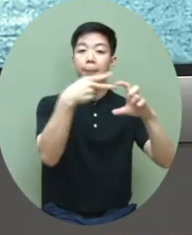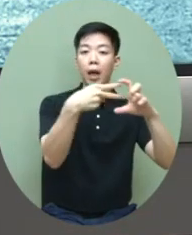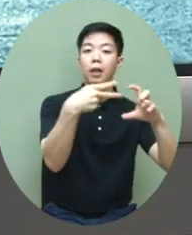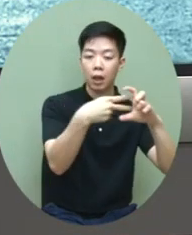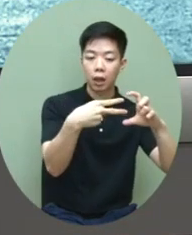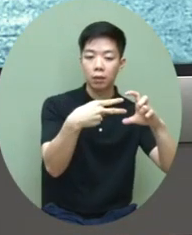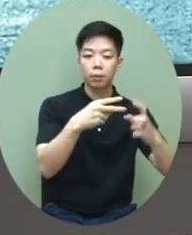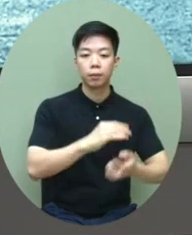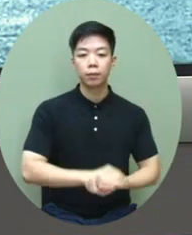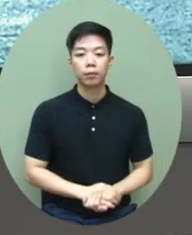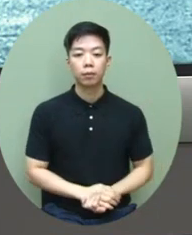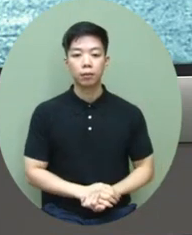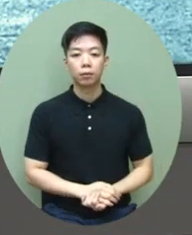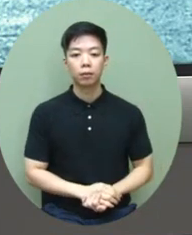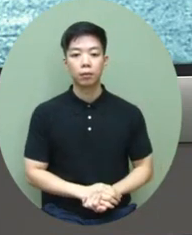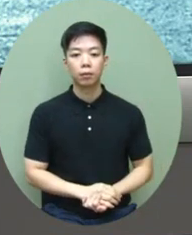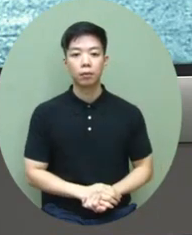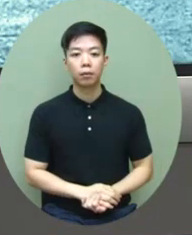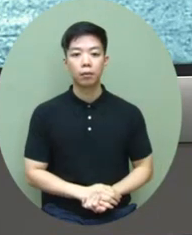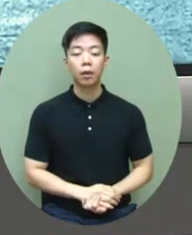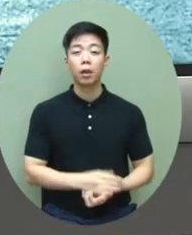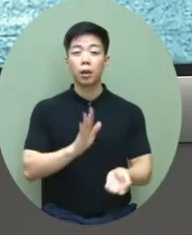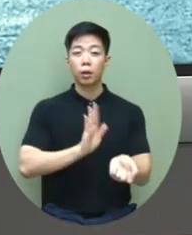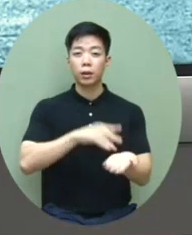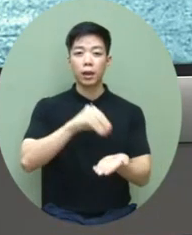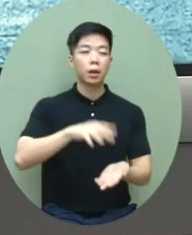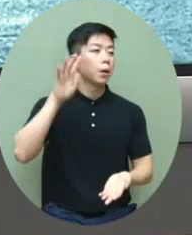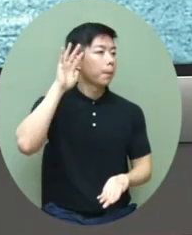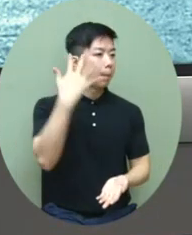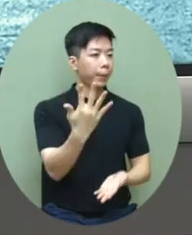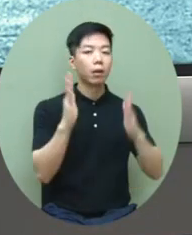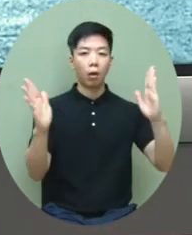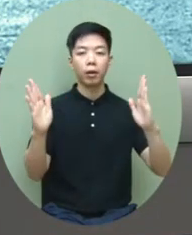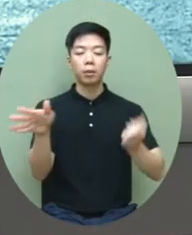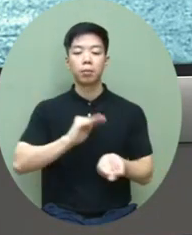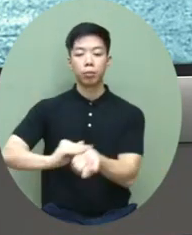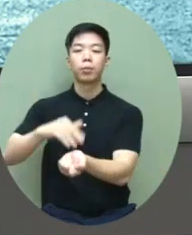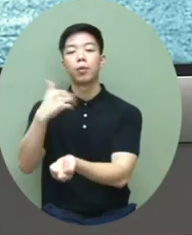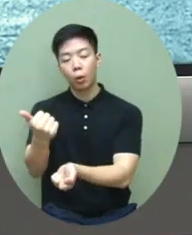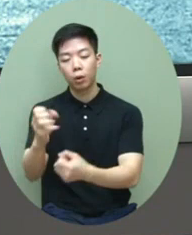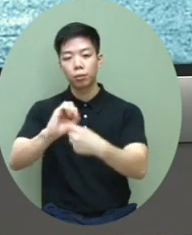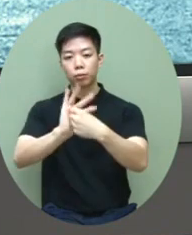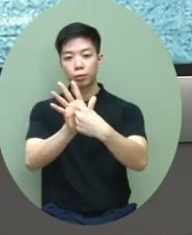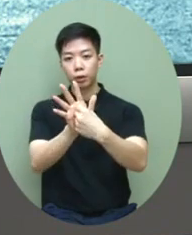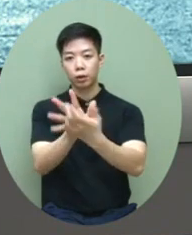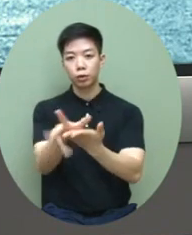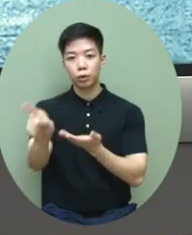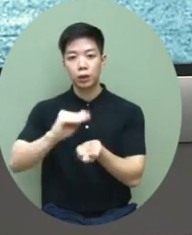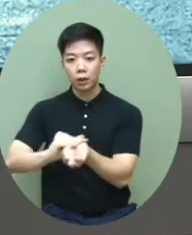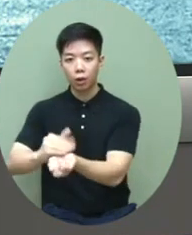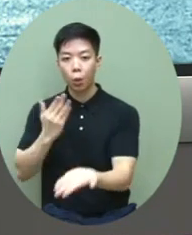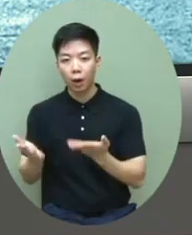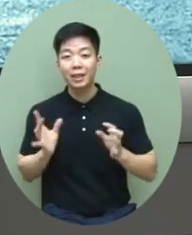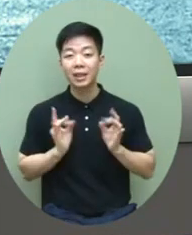望佢早啲，即係頭5日之內咧就去睇醫生。點解咧？尤其是係睇指定診所或者啲私家醫生，佢有新